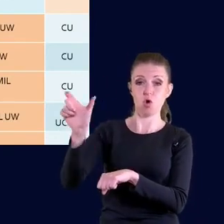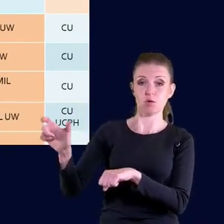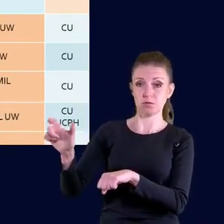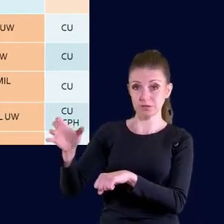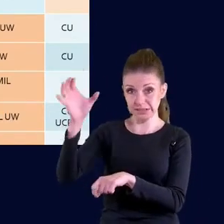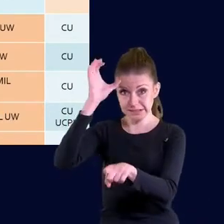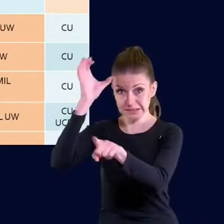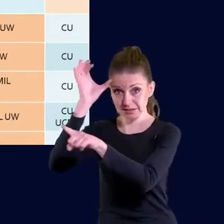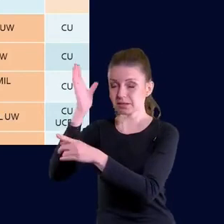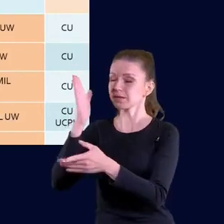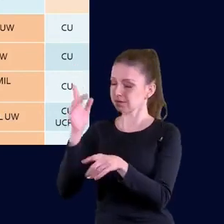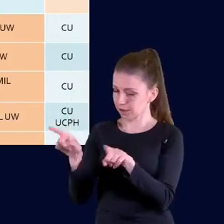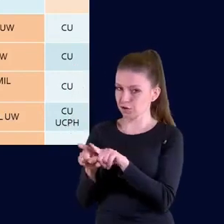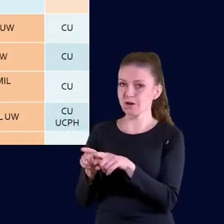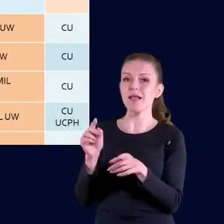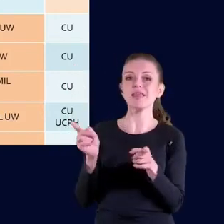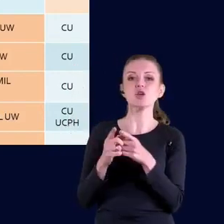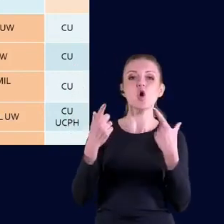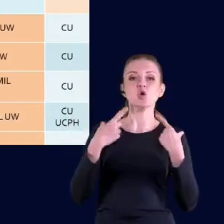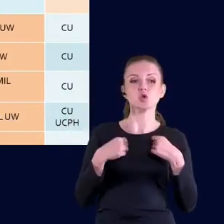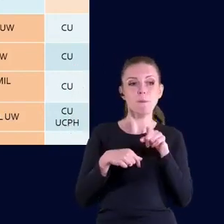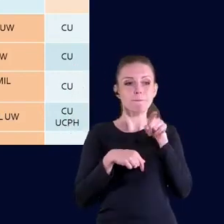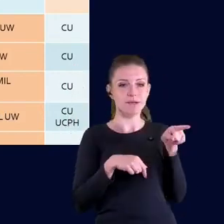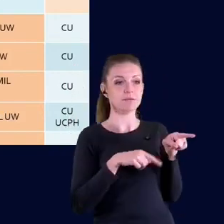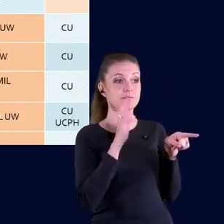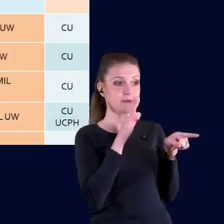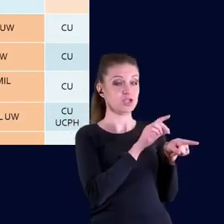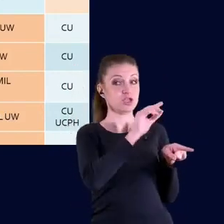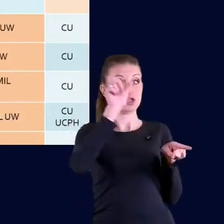też personel który będzie w